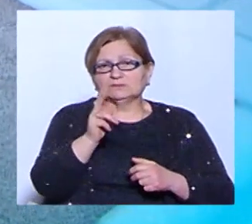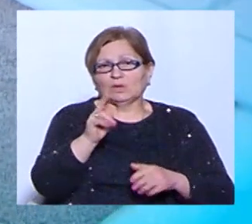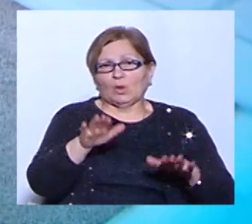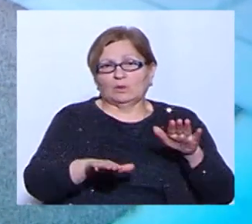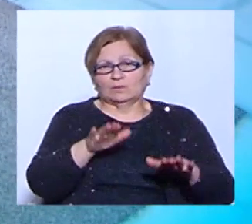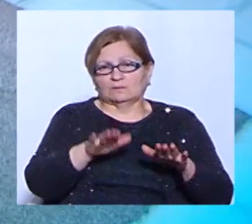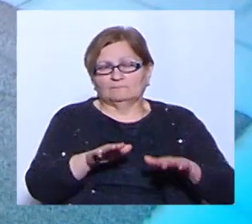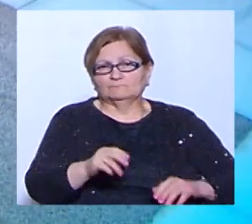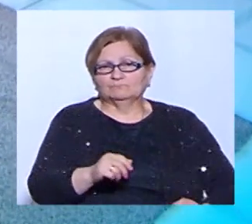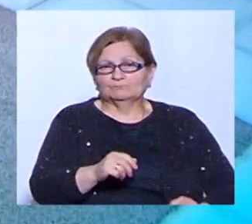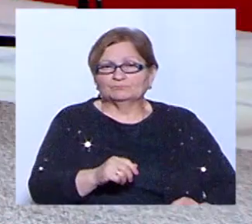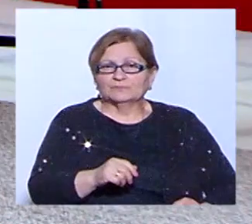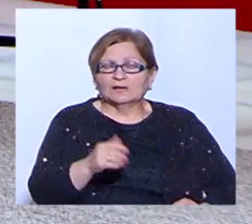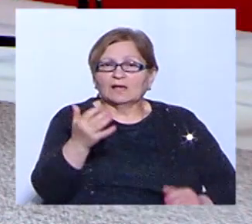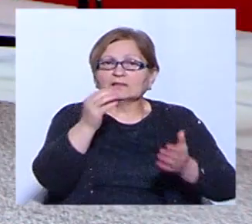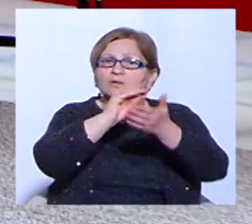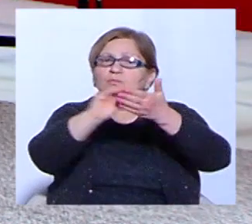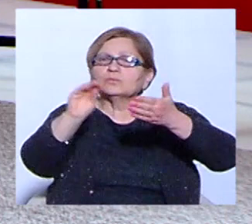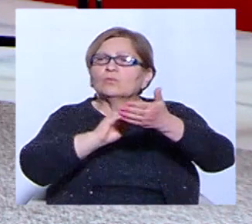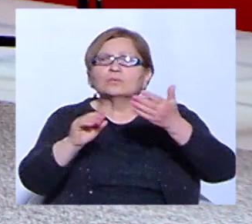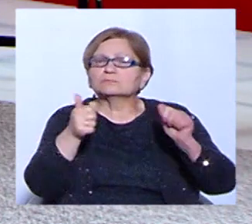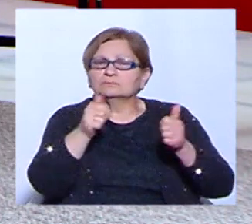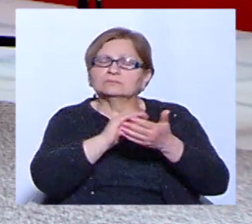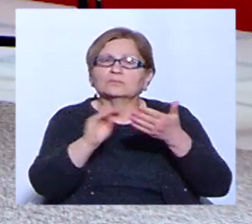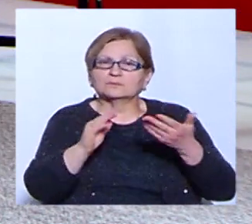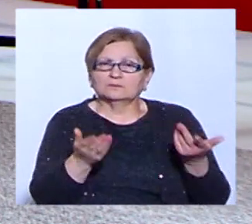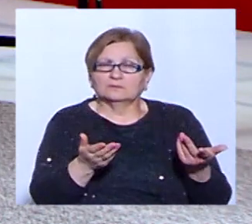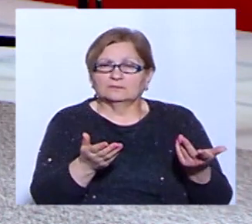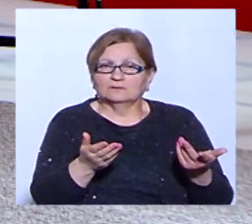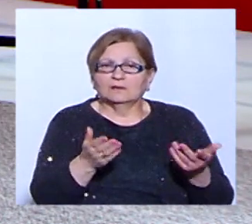ამის ზოგადი ჩანაწერი. თქვათ გვაქვს რაღაცა